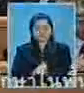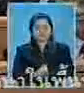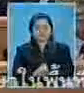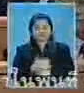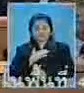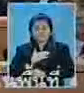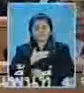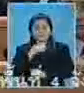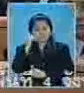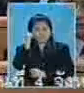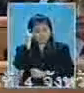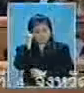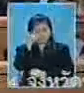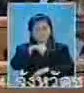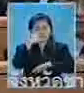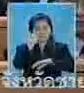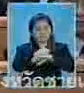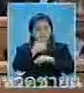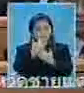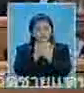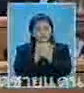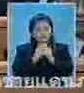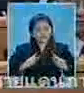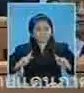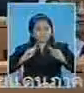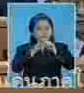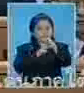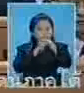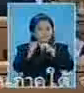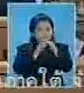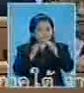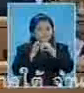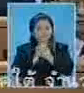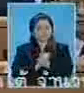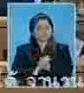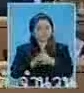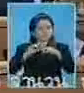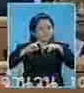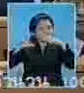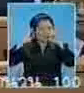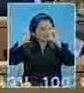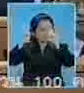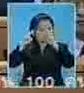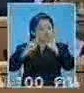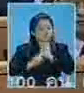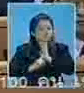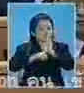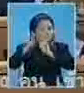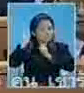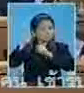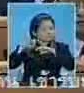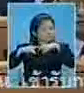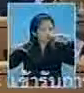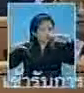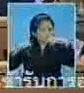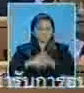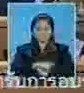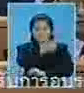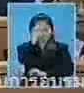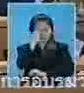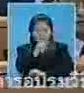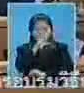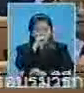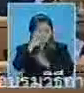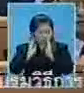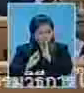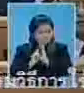ใจว่าท่านรัฐมนตรีกำลังตอบนอกจากประเด็นที่มีการอภิปรายนะครับนี่ไม่ใช่ผมยังสงสัยว่าผมพูดเป็